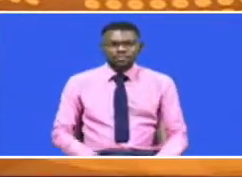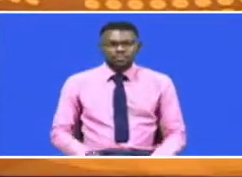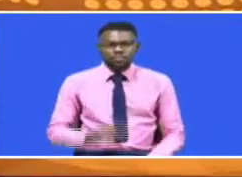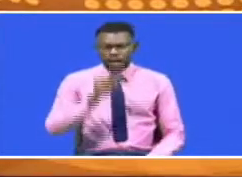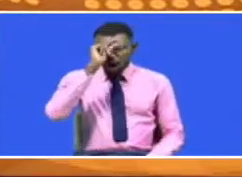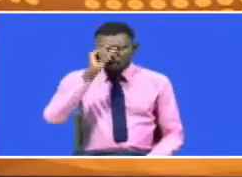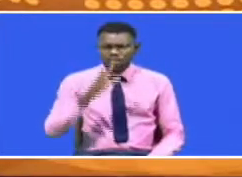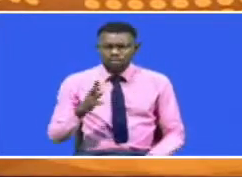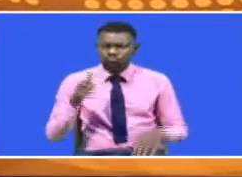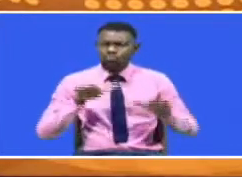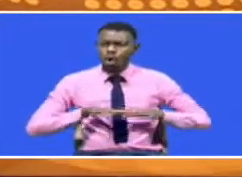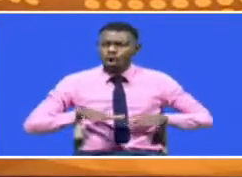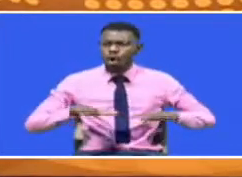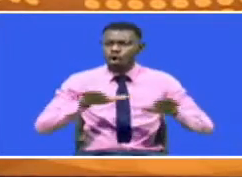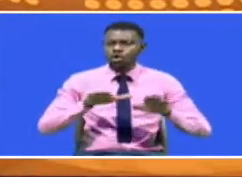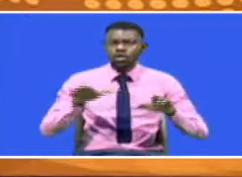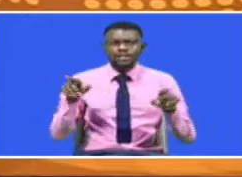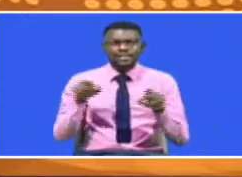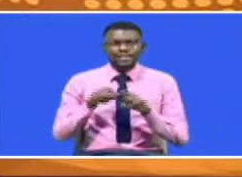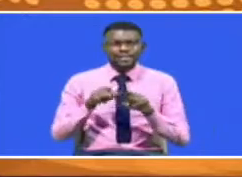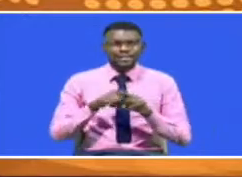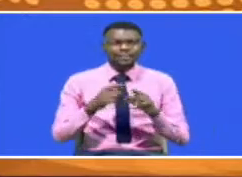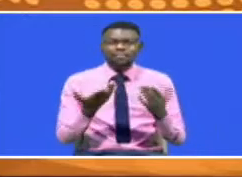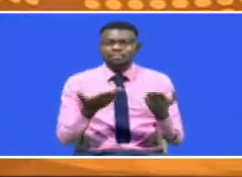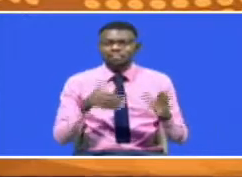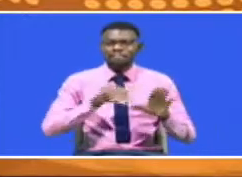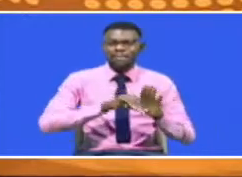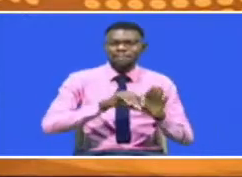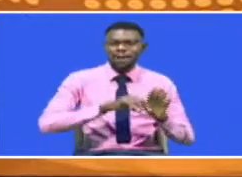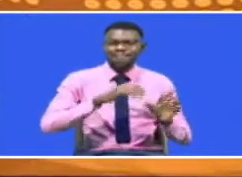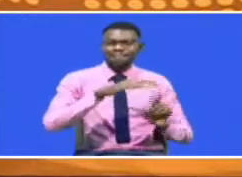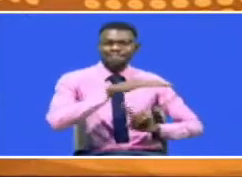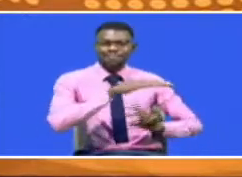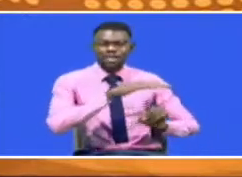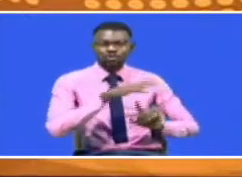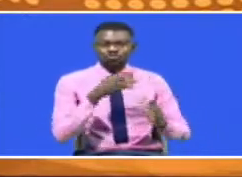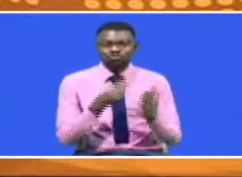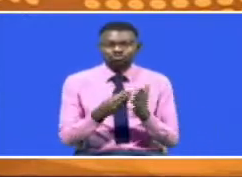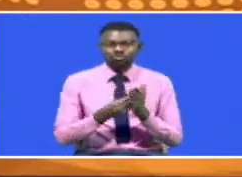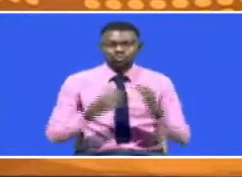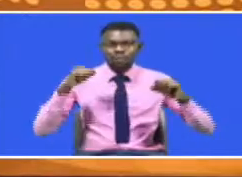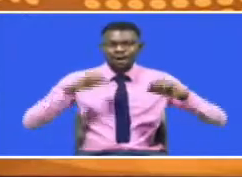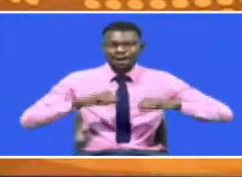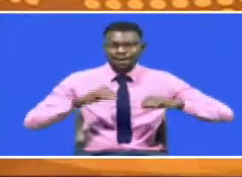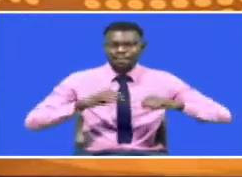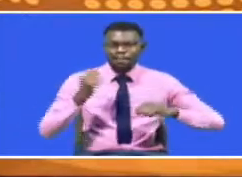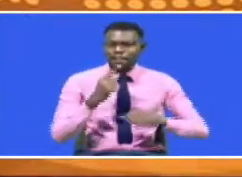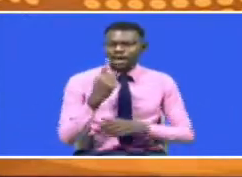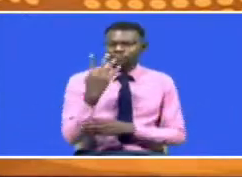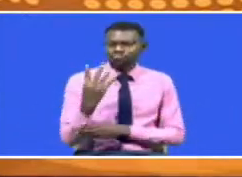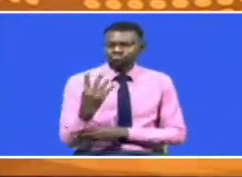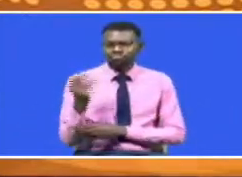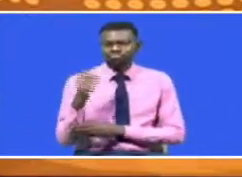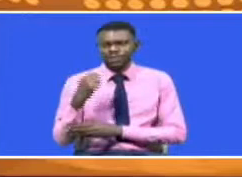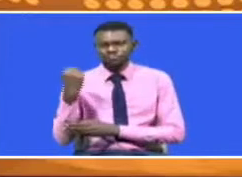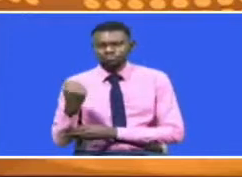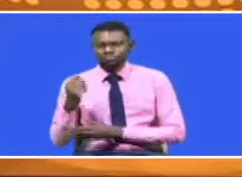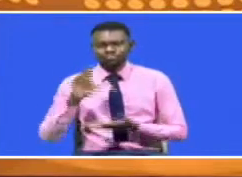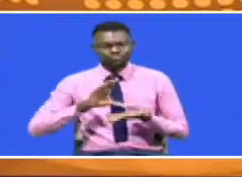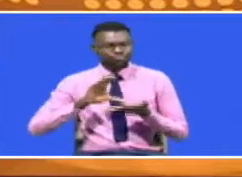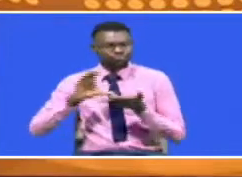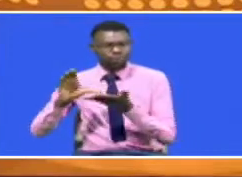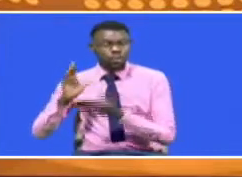na maafisa katika hazina ya taifa wamekubaliana kuwa mgao wa fedha wa mwezi Aprili na Mei utafanyika kabla ya mwezi huu